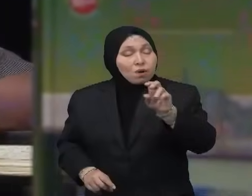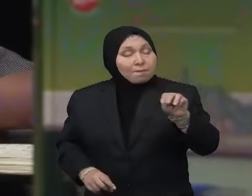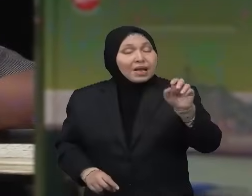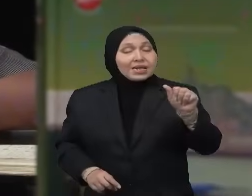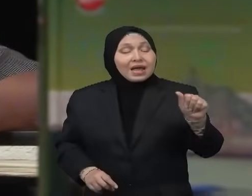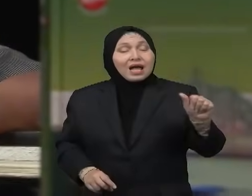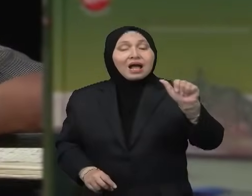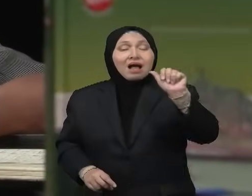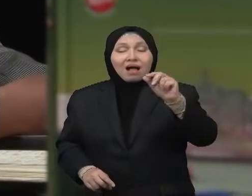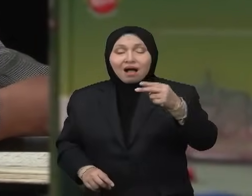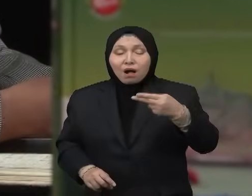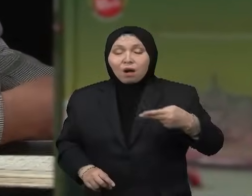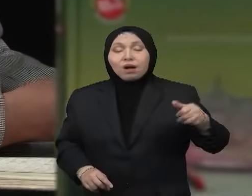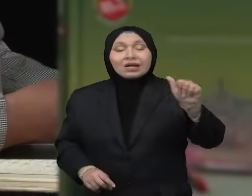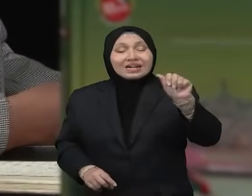Rabbana